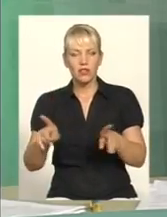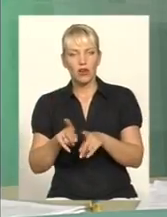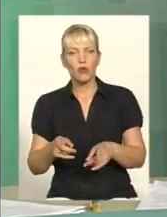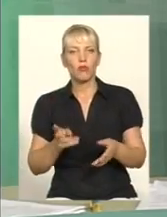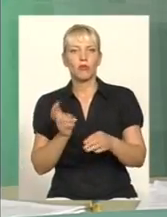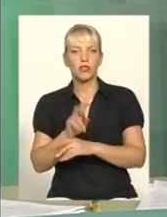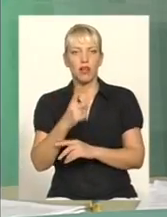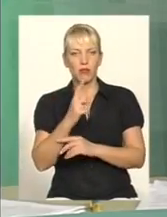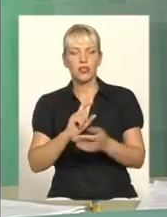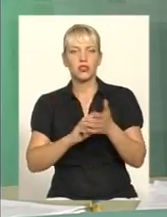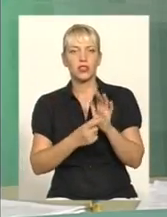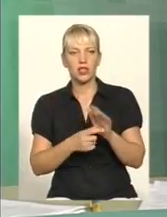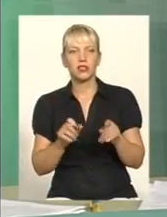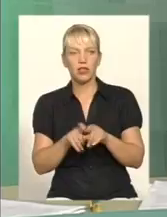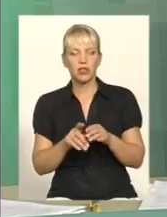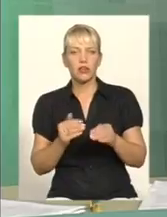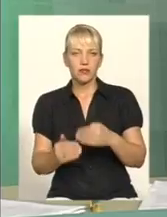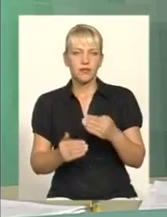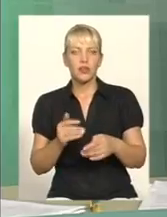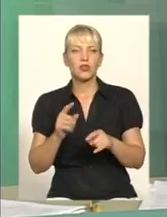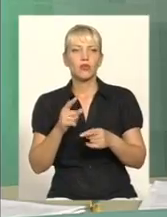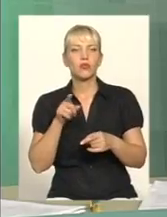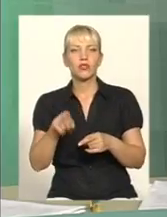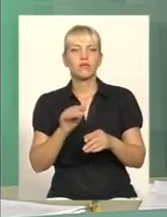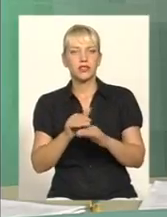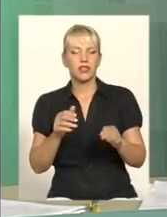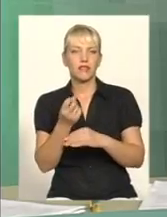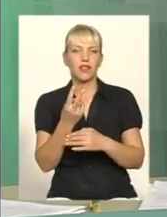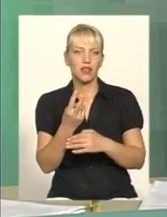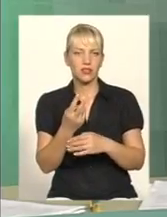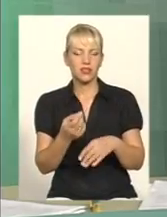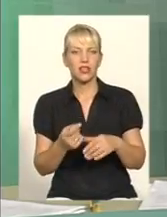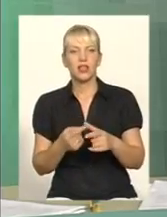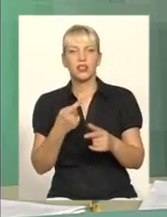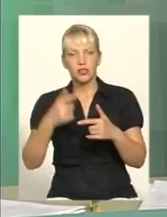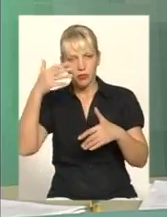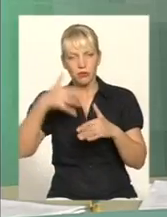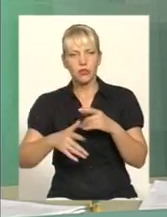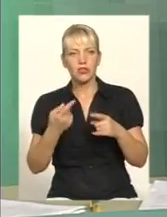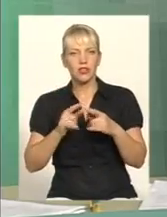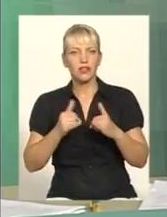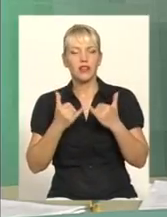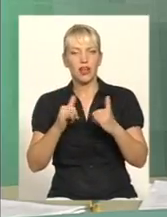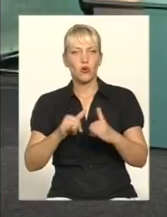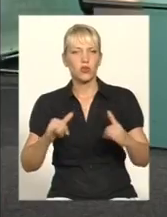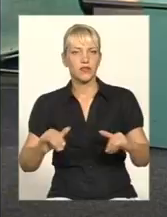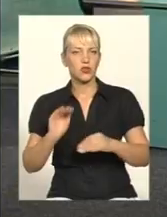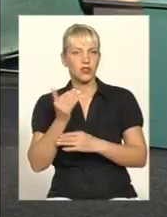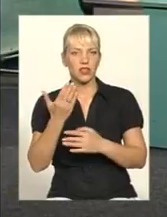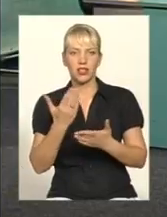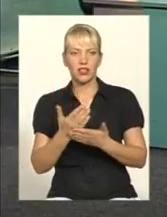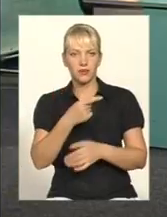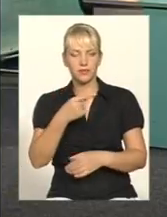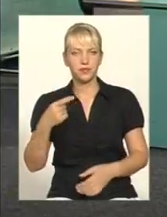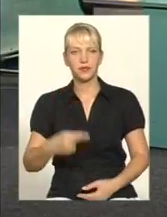в першого класу, і так вона потихеньку йде, тому що в навчальному закладі 16, 12, 15 дітей. Це зрозуміло, для розвитку дитини є досить таким. Олеже